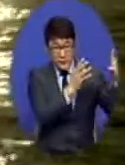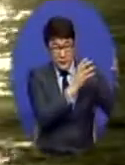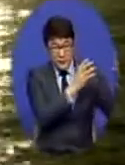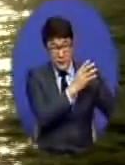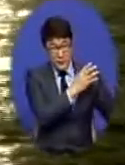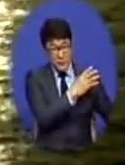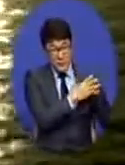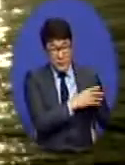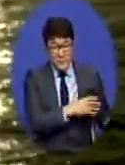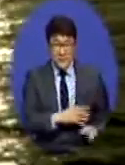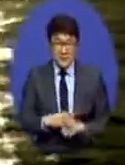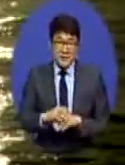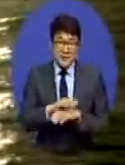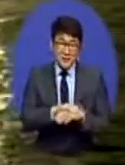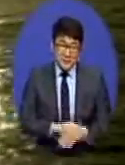날려버린